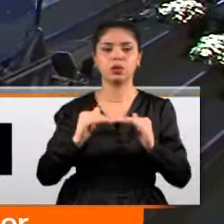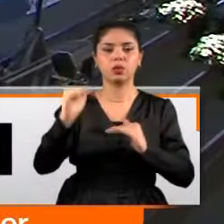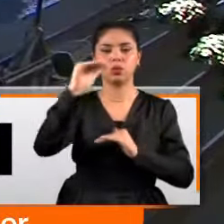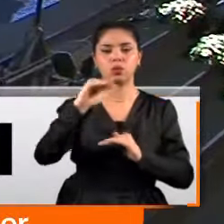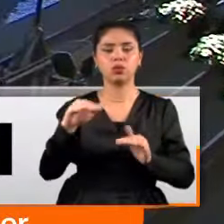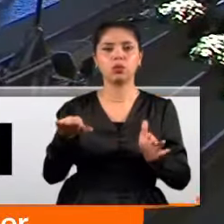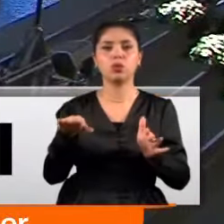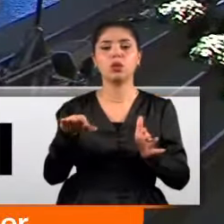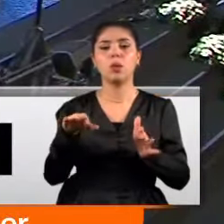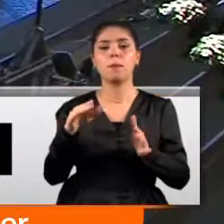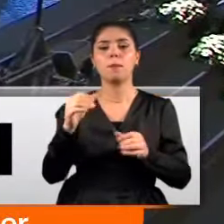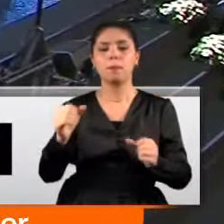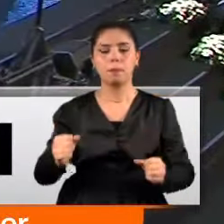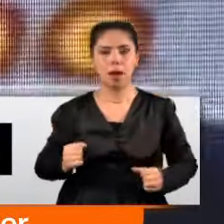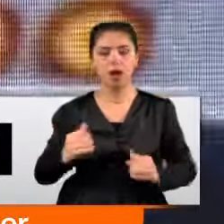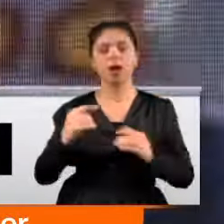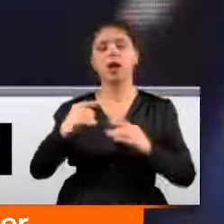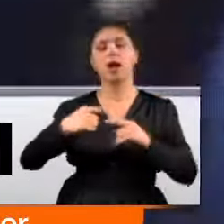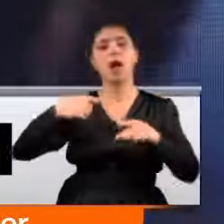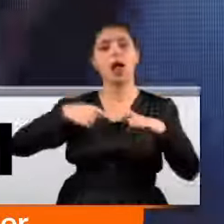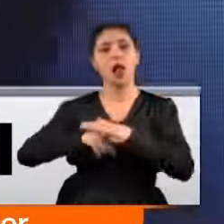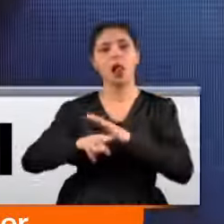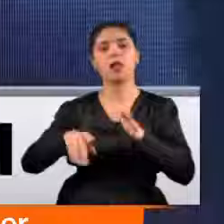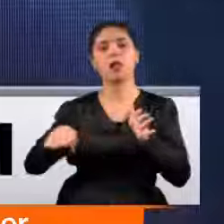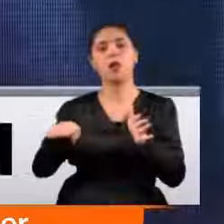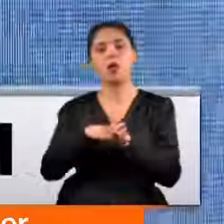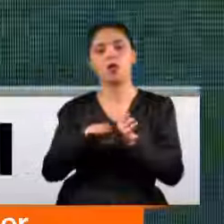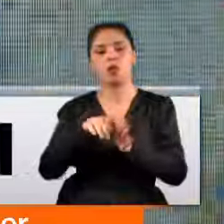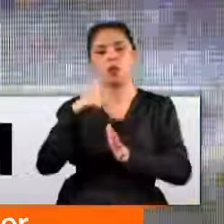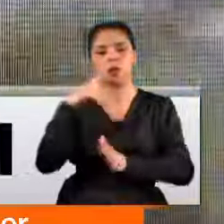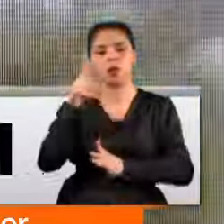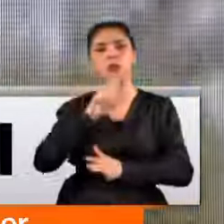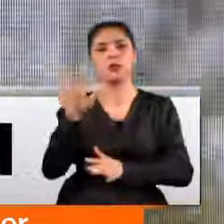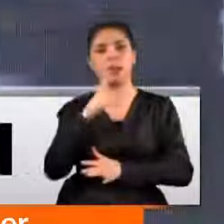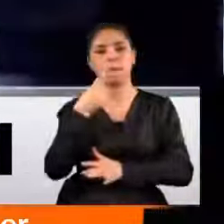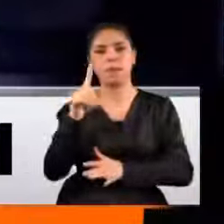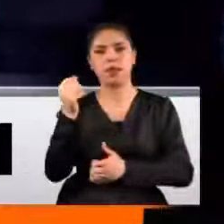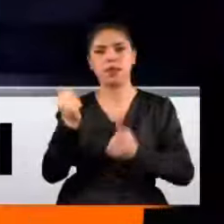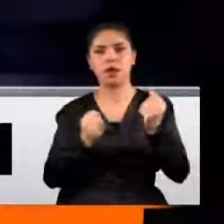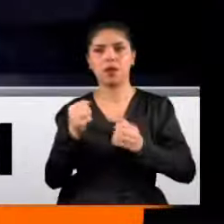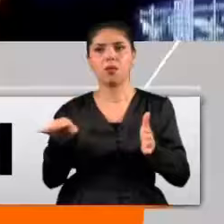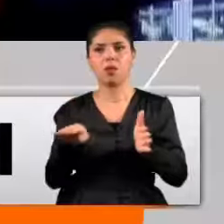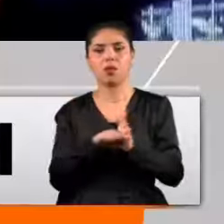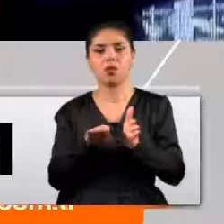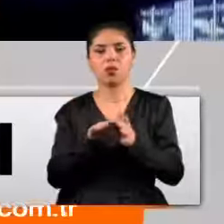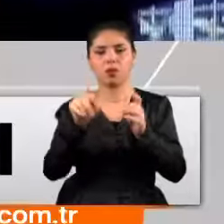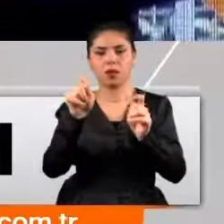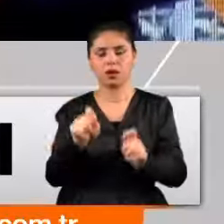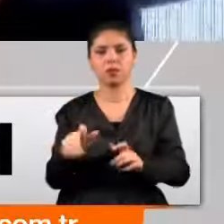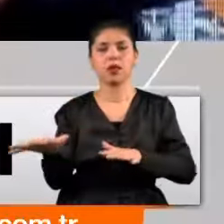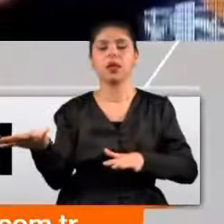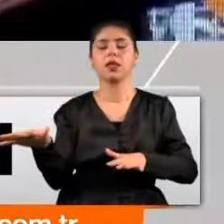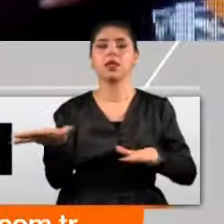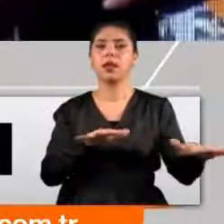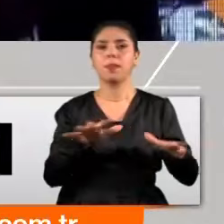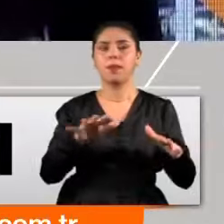altı da otopark olacak şekilde tam 250 bin araçlık otopark kazandıracağız. Afetlere